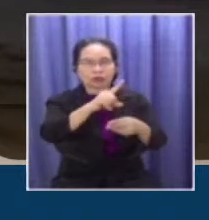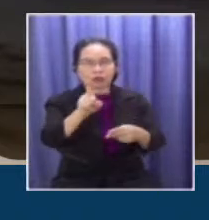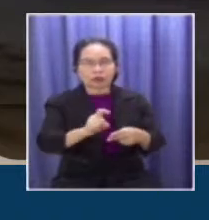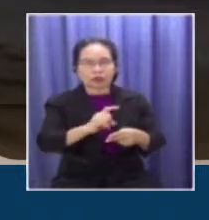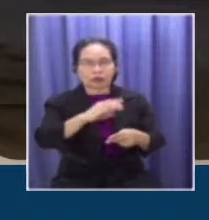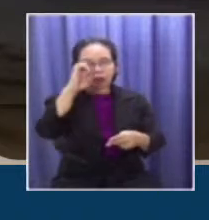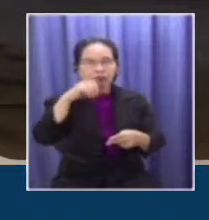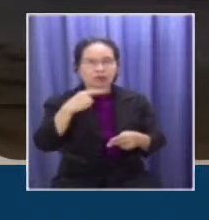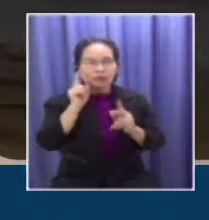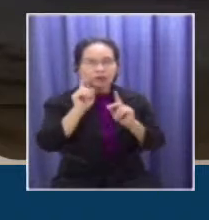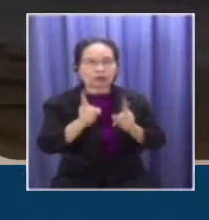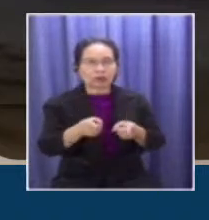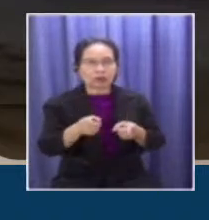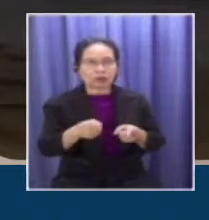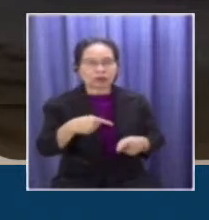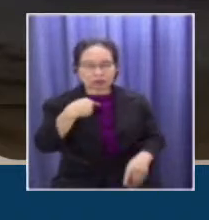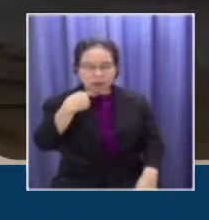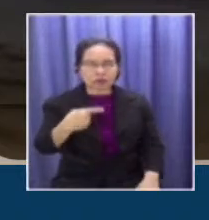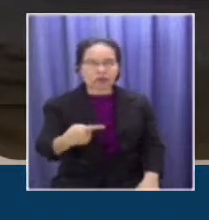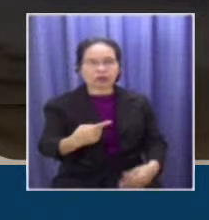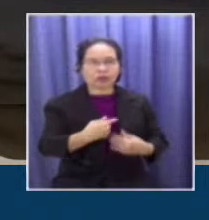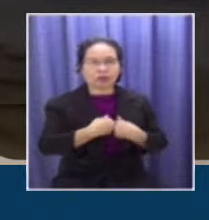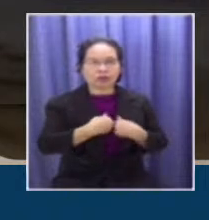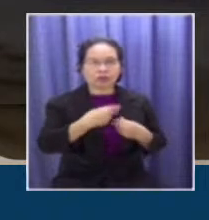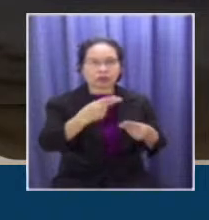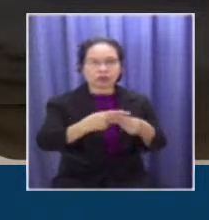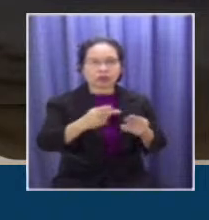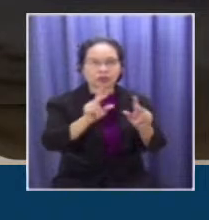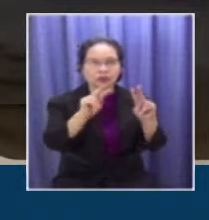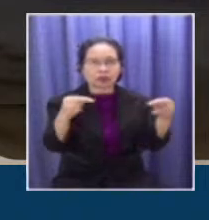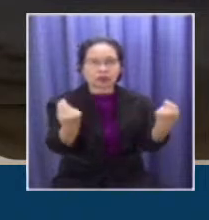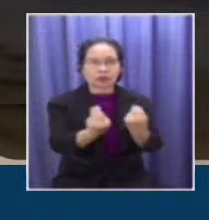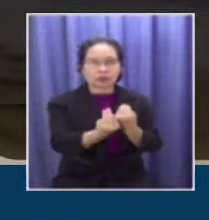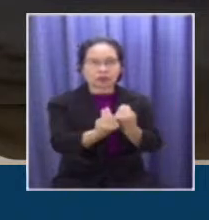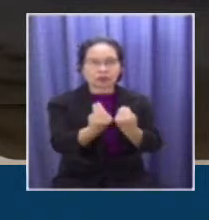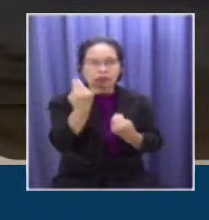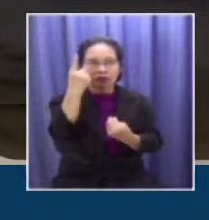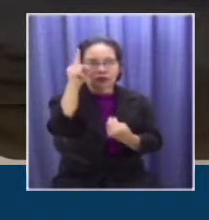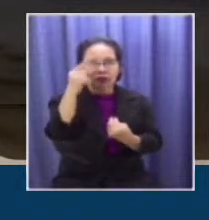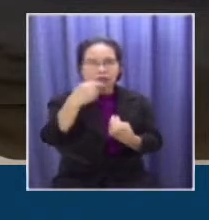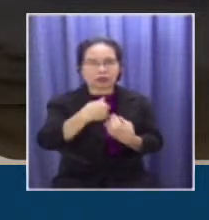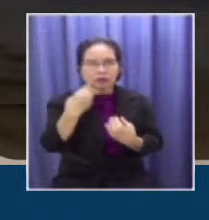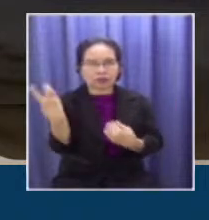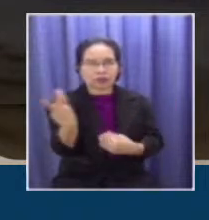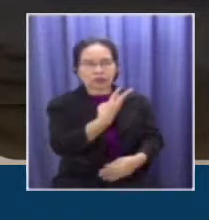ɔsɛ na me din de ɛdɔm ɛfiri sɛ yɛdɔɔso